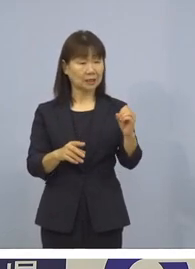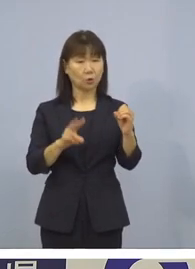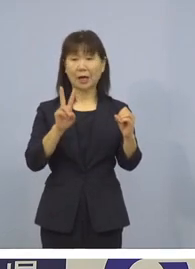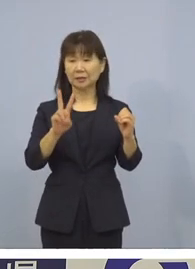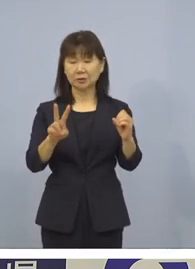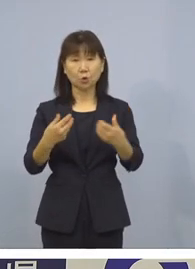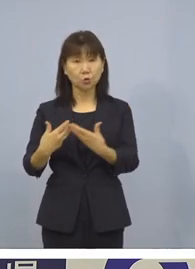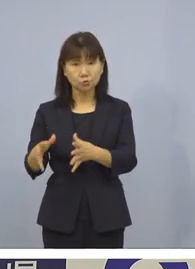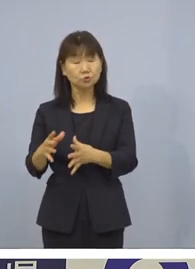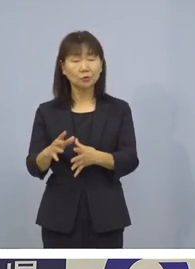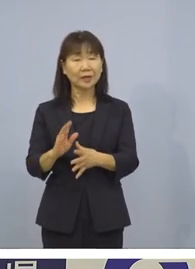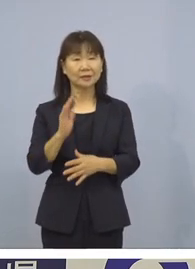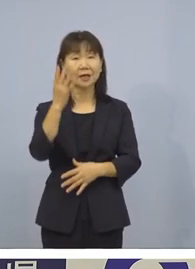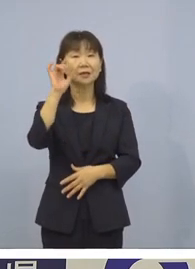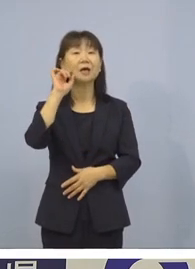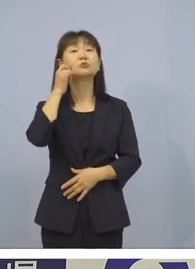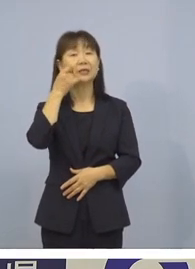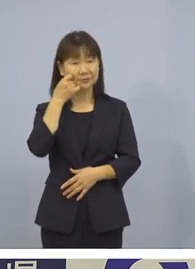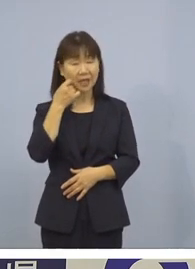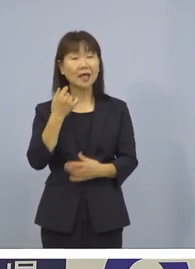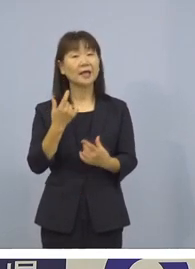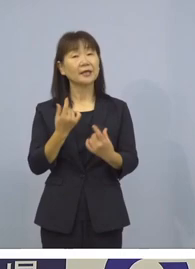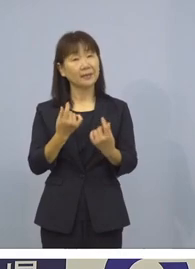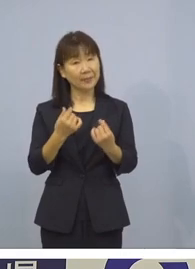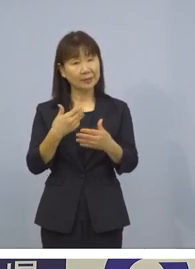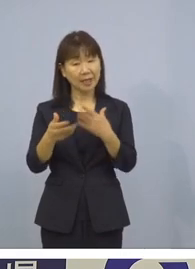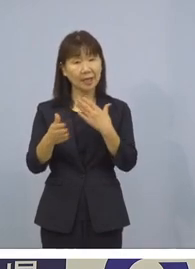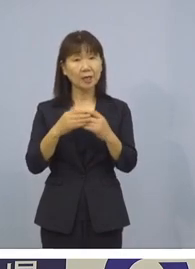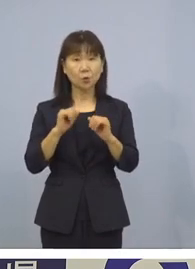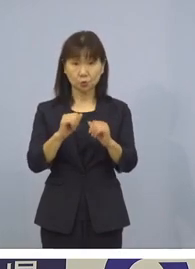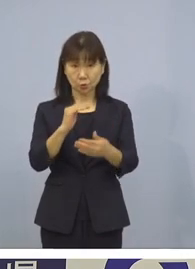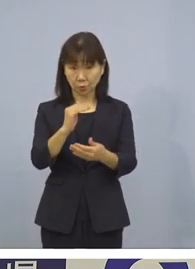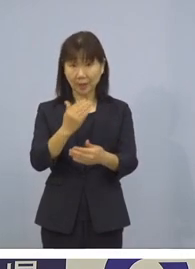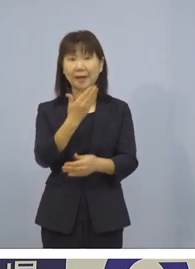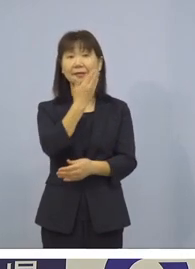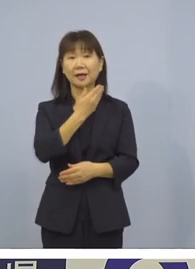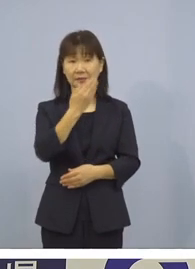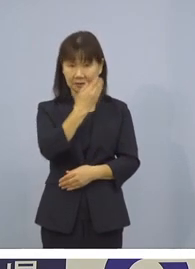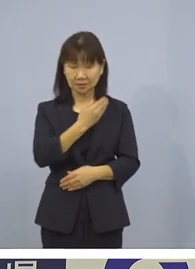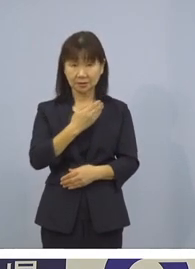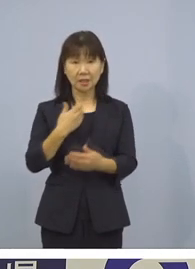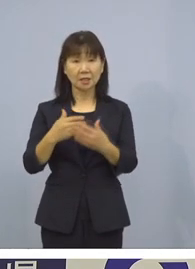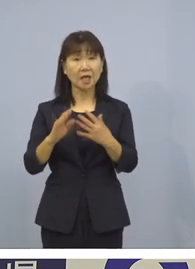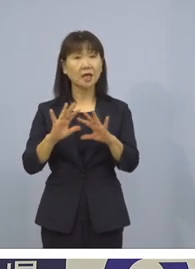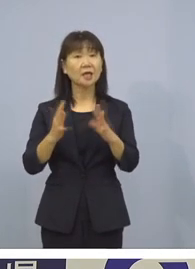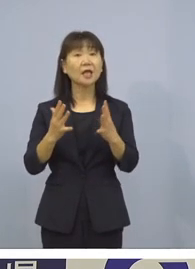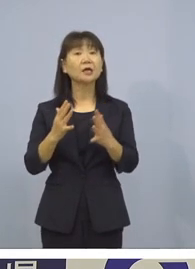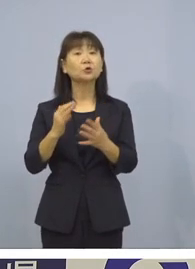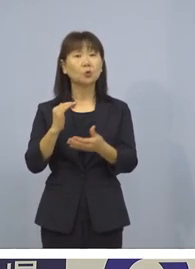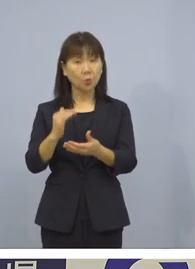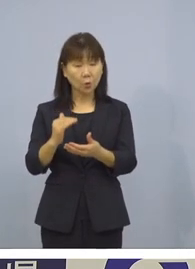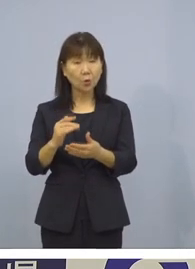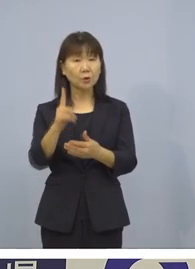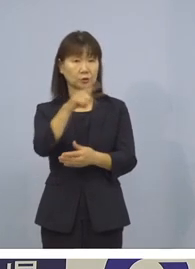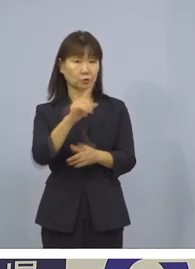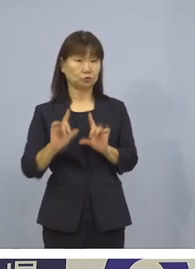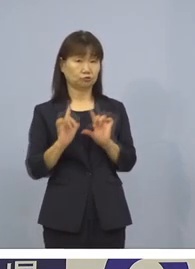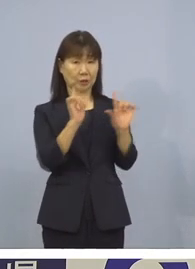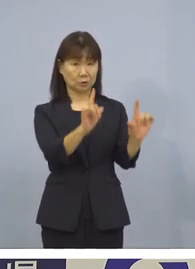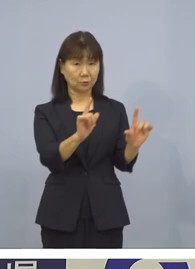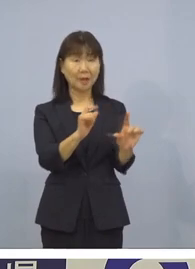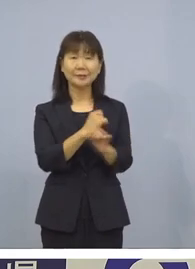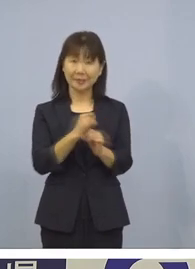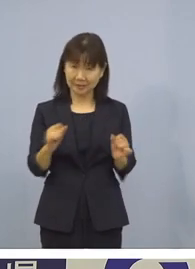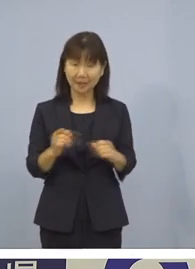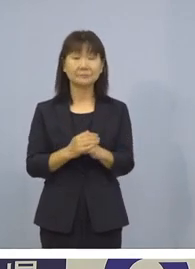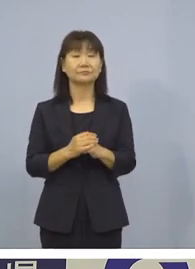難しくって、やっぱり経験をすることが大事、経験してないものを人に伝えることはできないし、じゃ